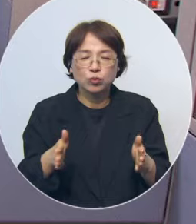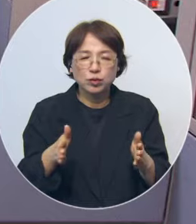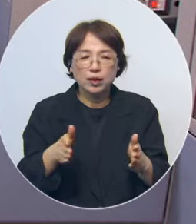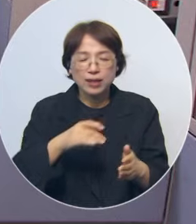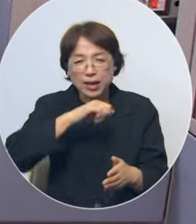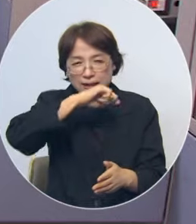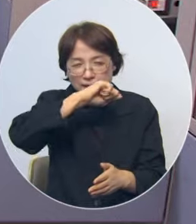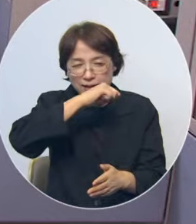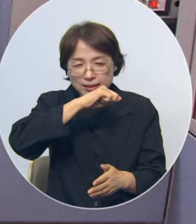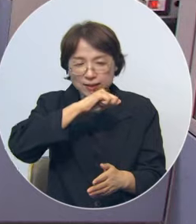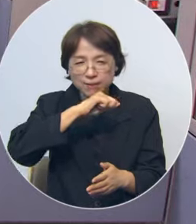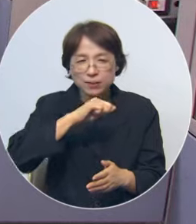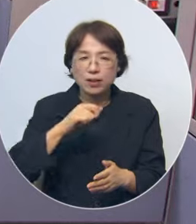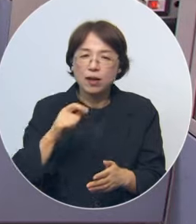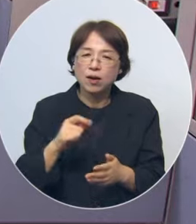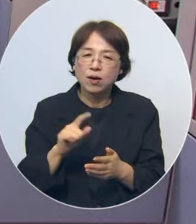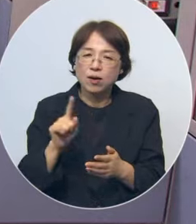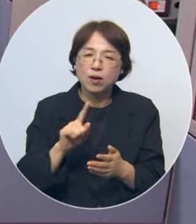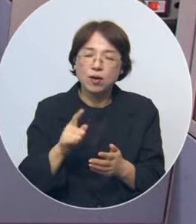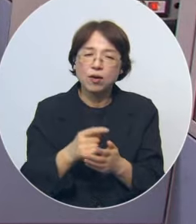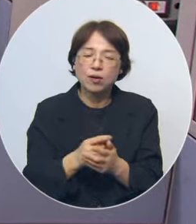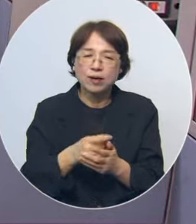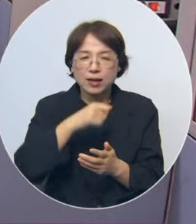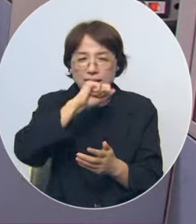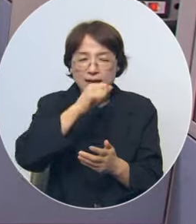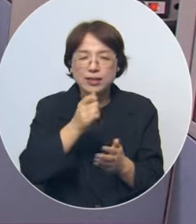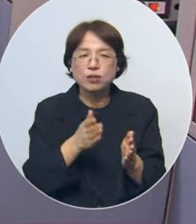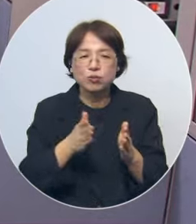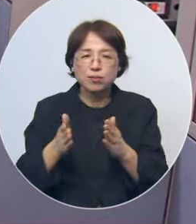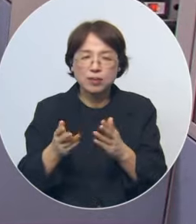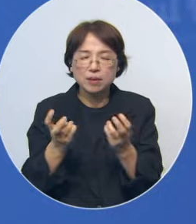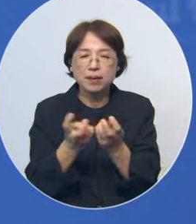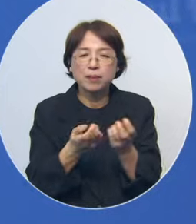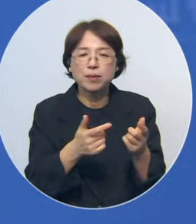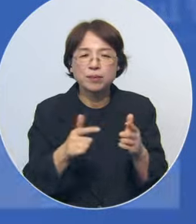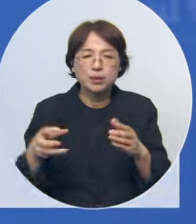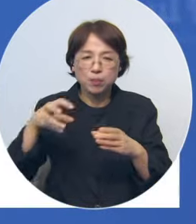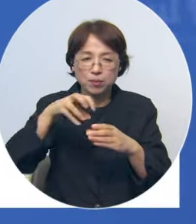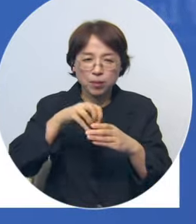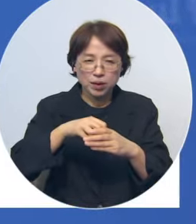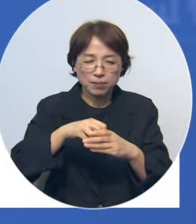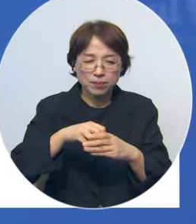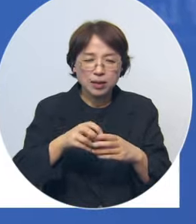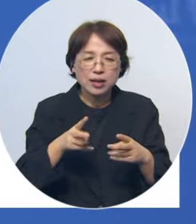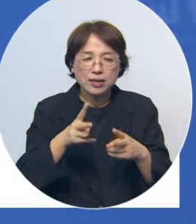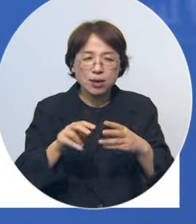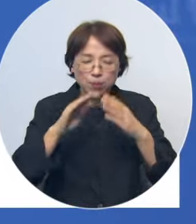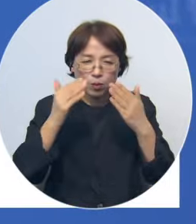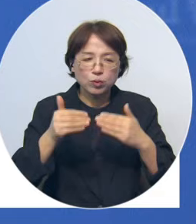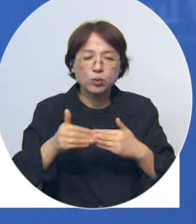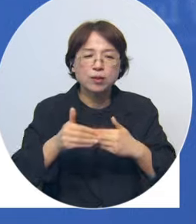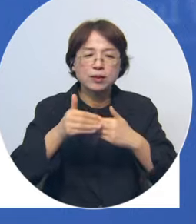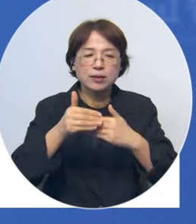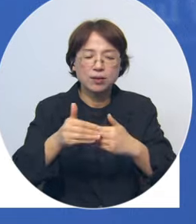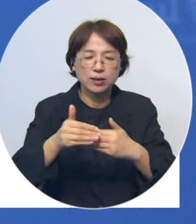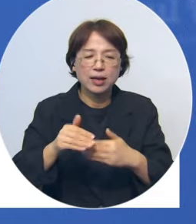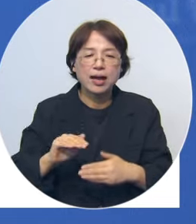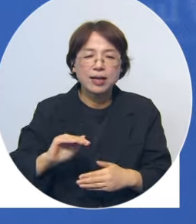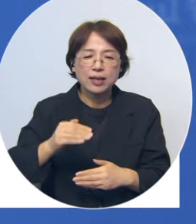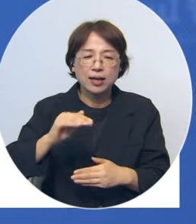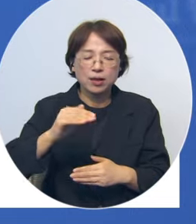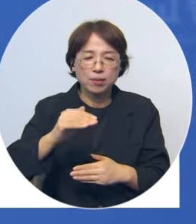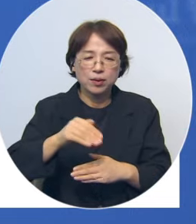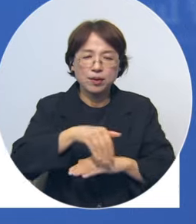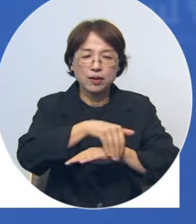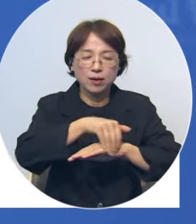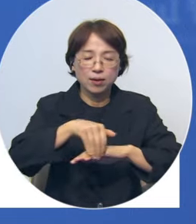소요 비용과 재원 마련 방안 등이 담긴 것으로 전해졌습니다. 사업 전 과정에 걸쳐 단계별 사업